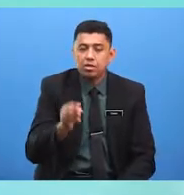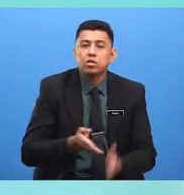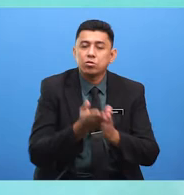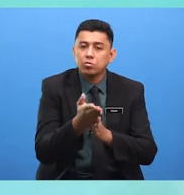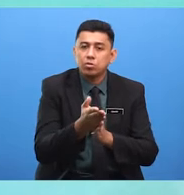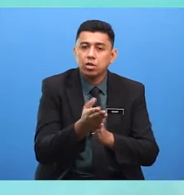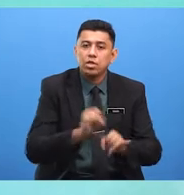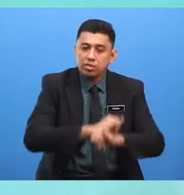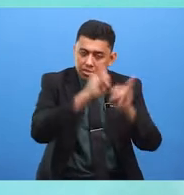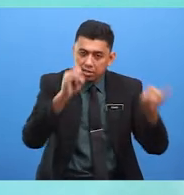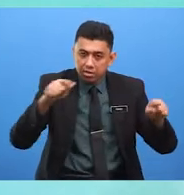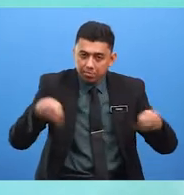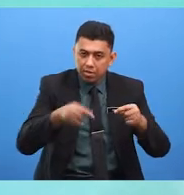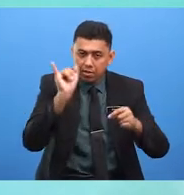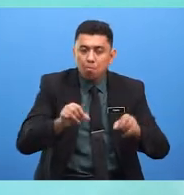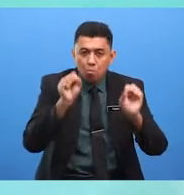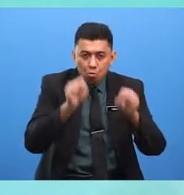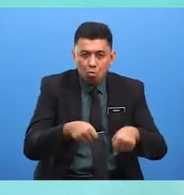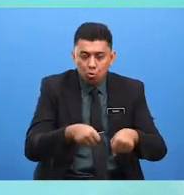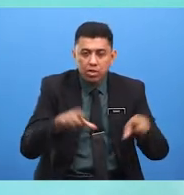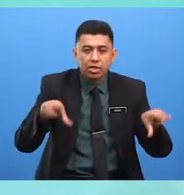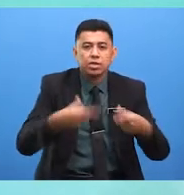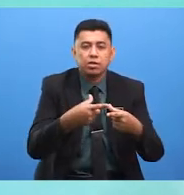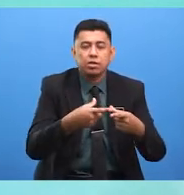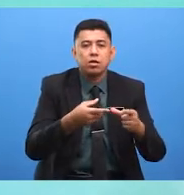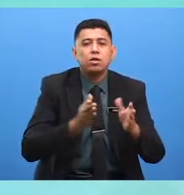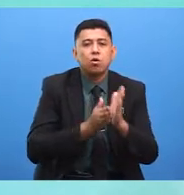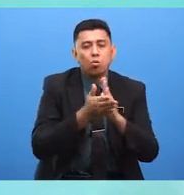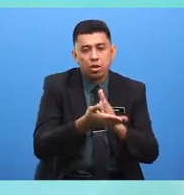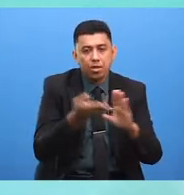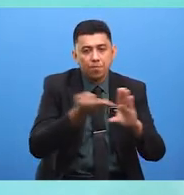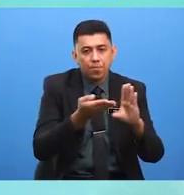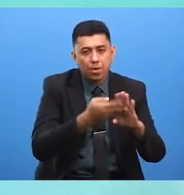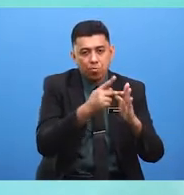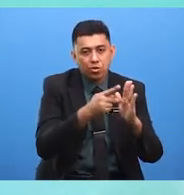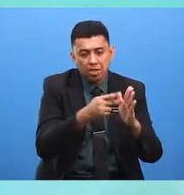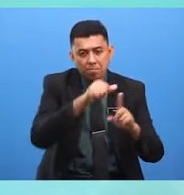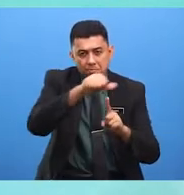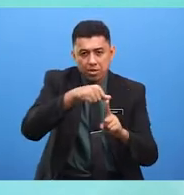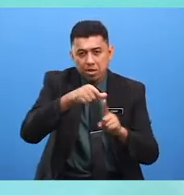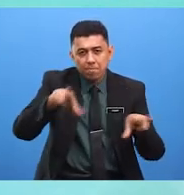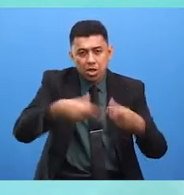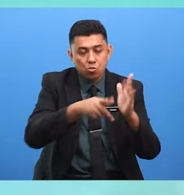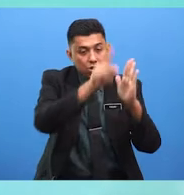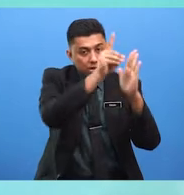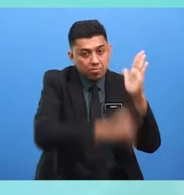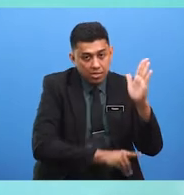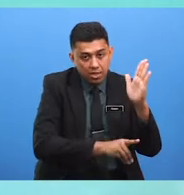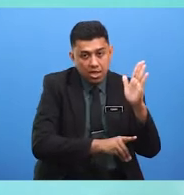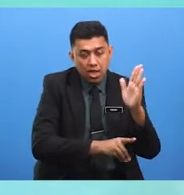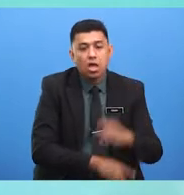Jelaskan tindakan yang boleh diambil oleh bank pusat apabila berlaku kemelesetan ekonomi